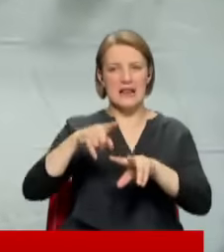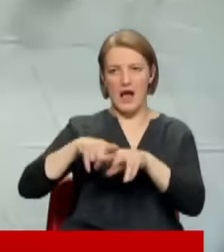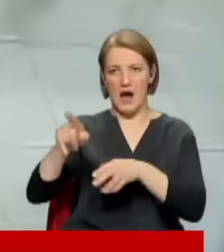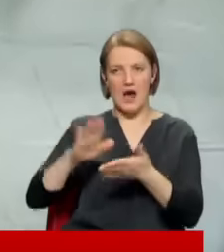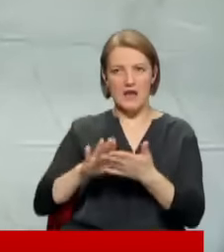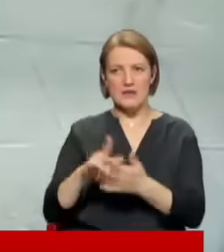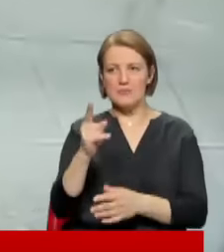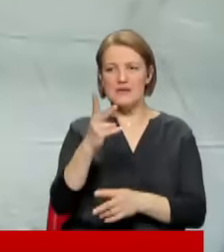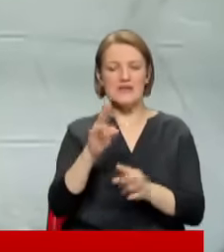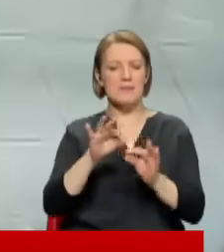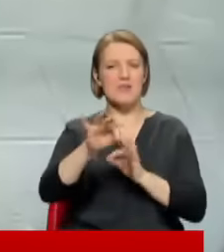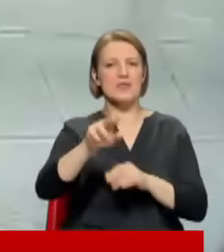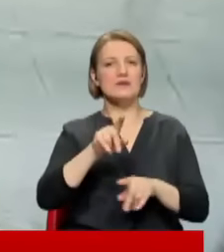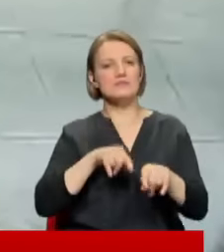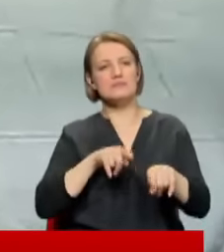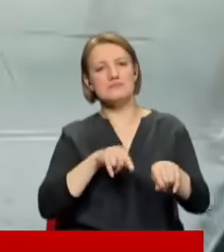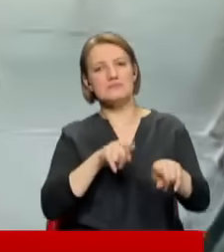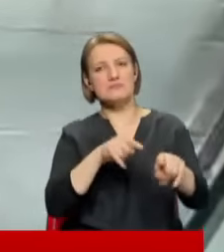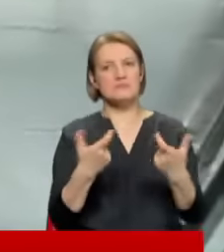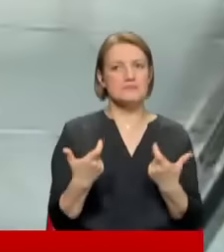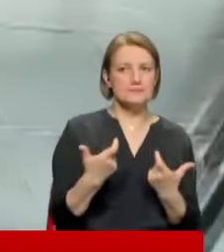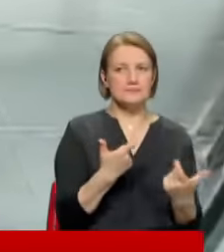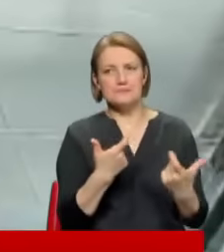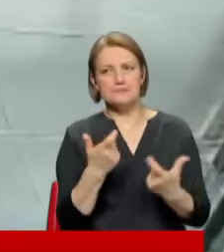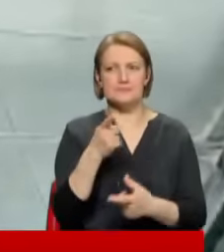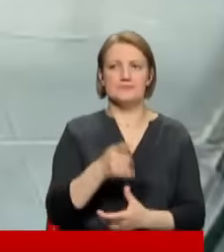arkadaşı birkaç metre ileride pusu kurmuştu.